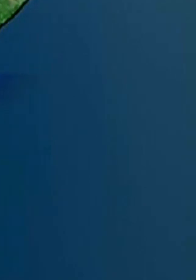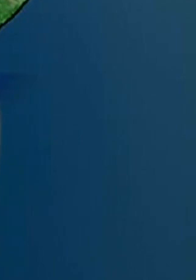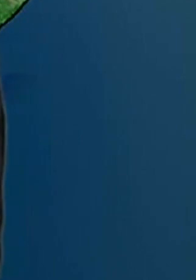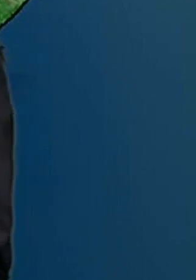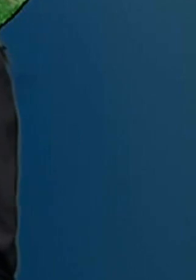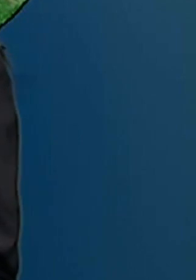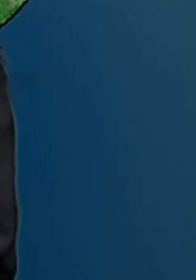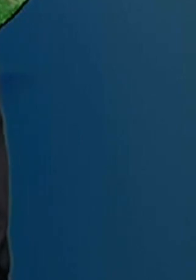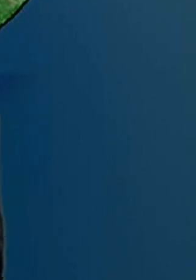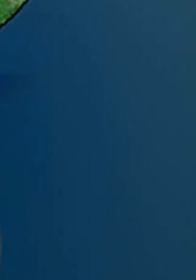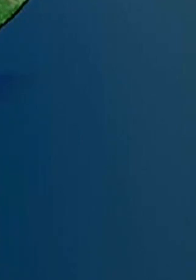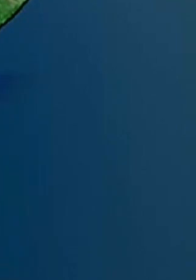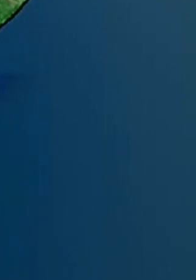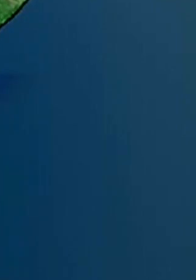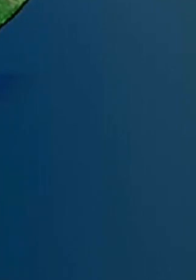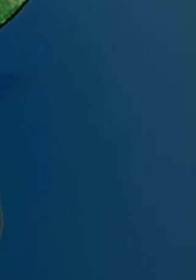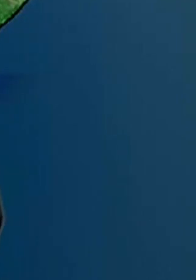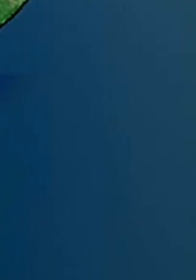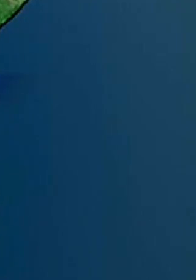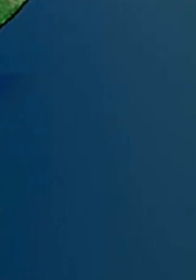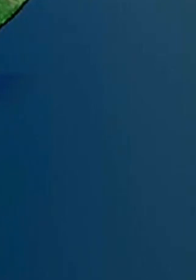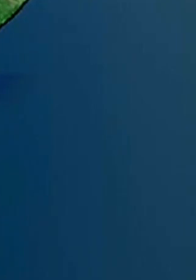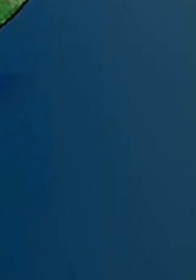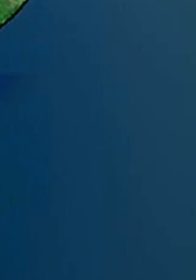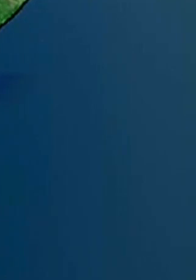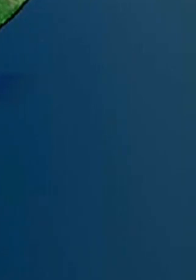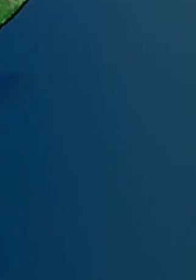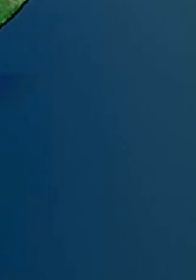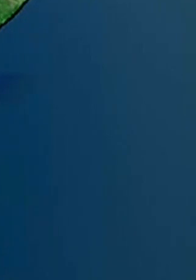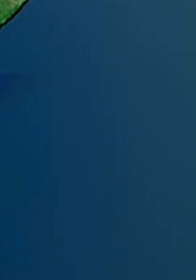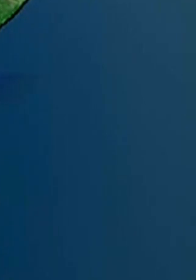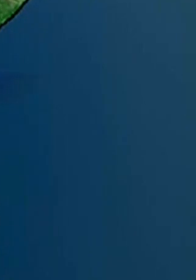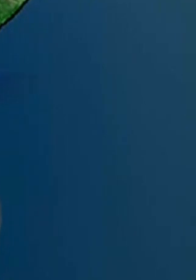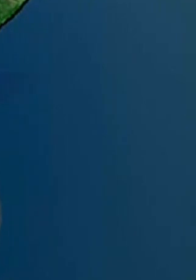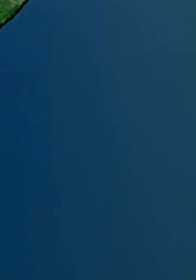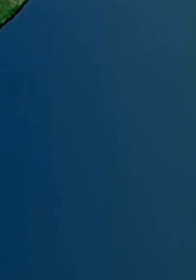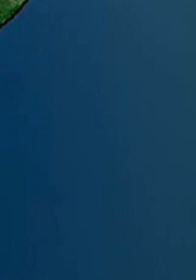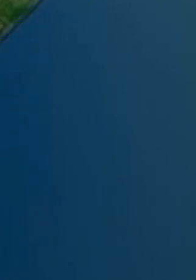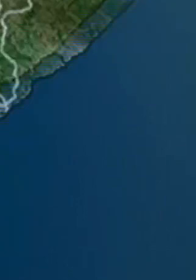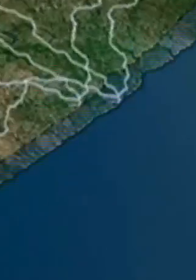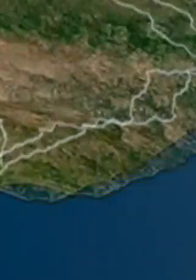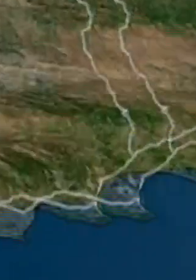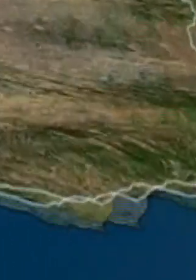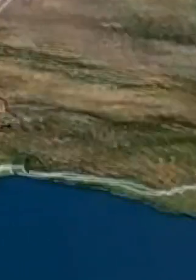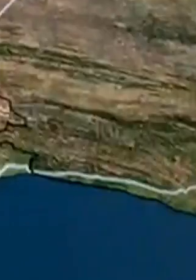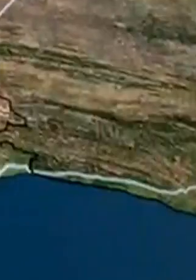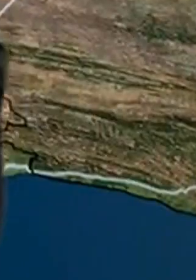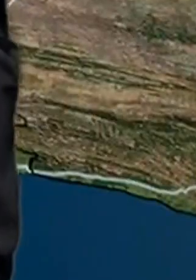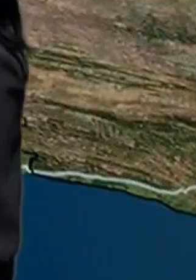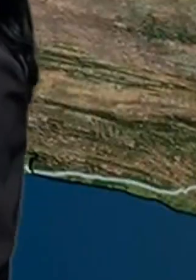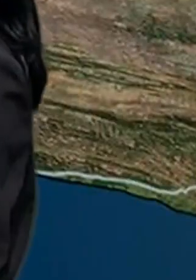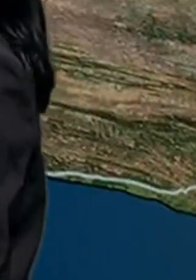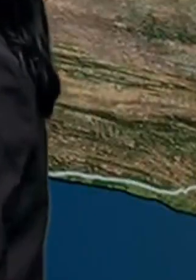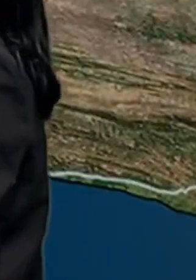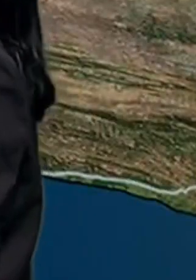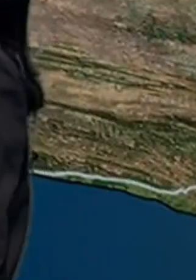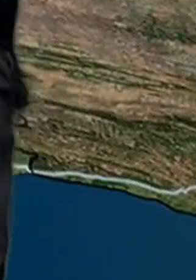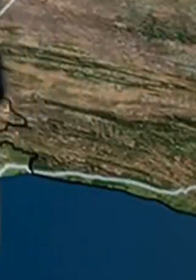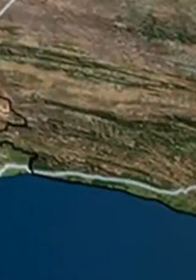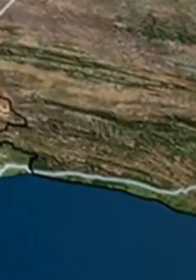le 17 mo Thapameng Willemo go tla nna tsididi thata ka digata di le 2 go a go di le 14 mo Thapameng Western Cape